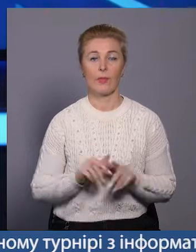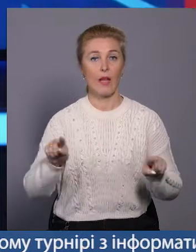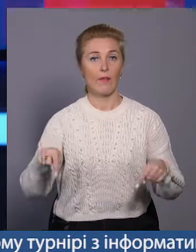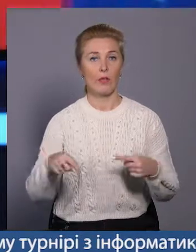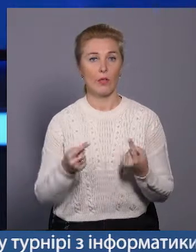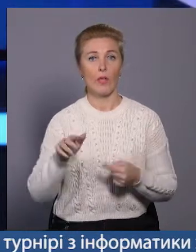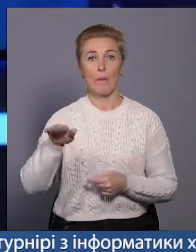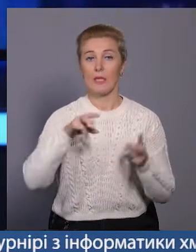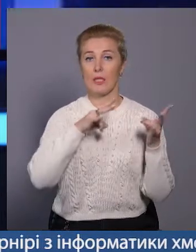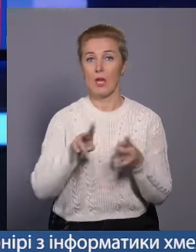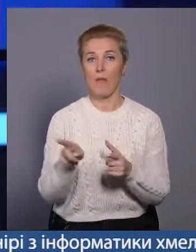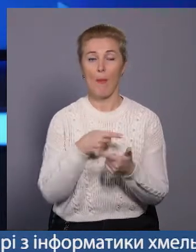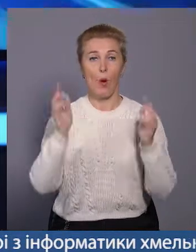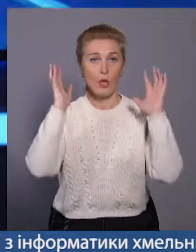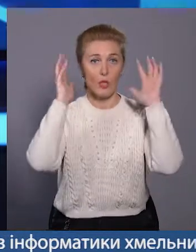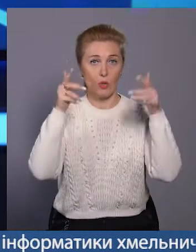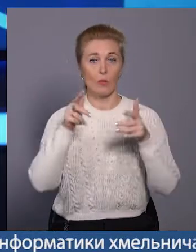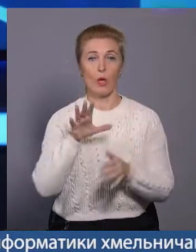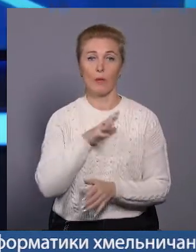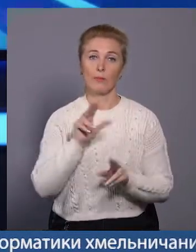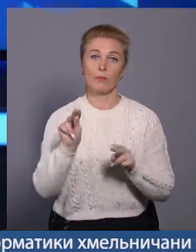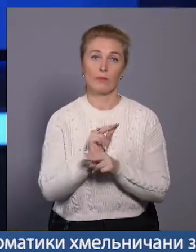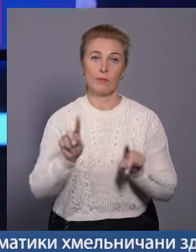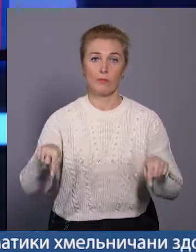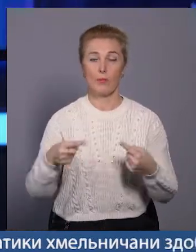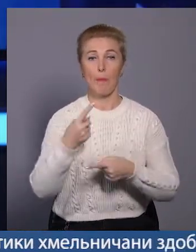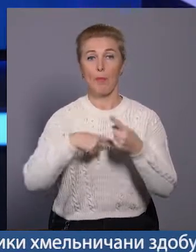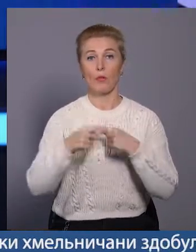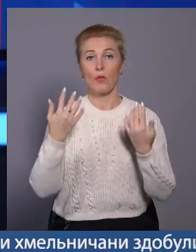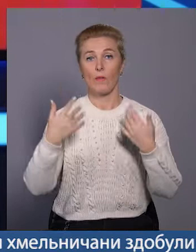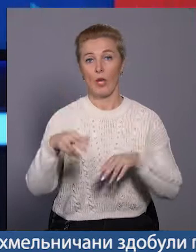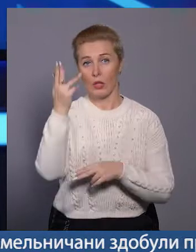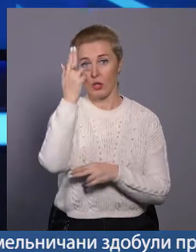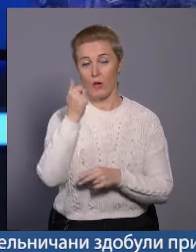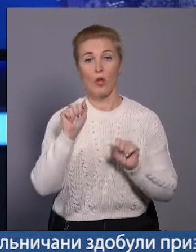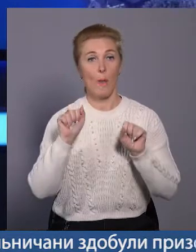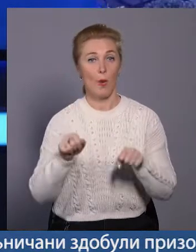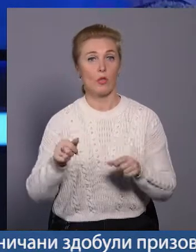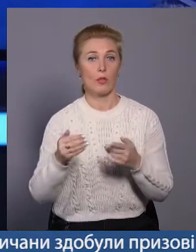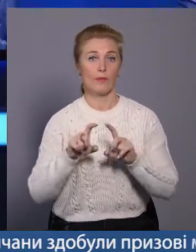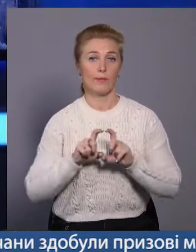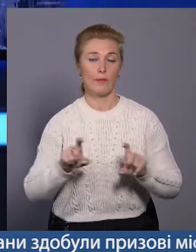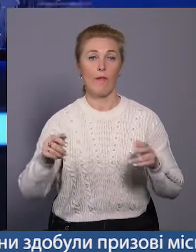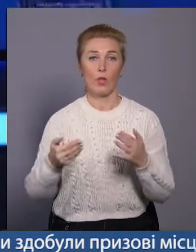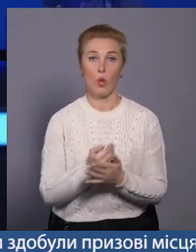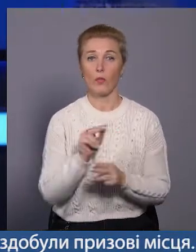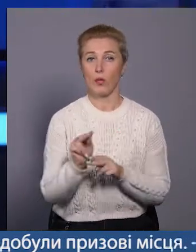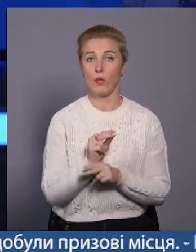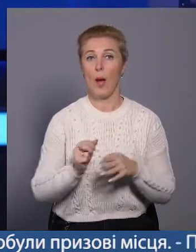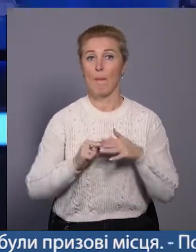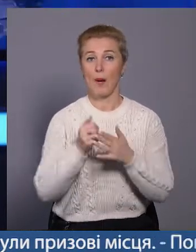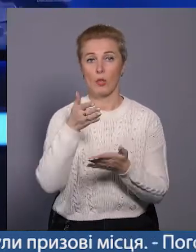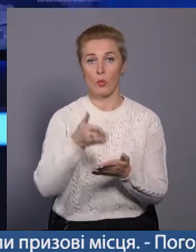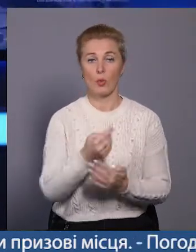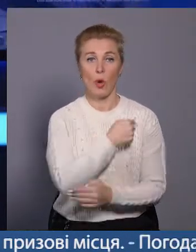Відновитись після травм чи інсульту, пройти реабілітацію та повернути втрачені навички можна у відділенні відновного лікування. Базується воно